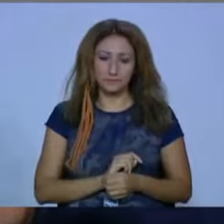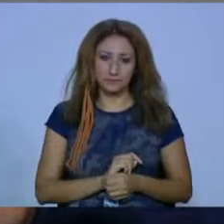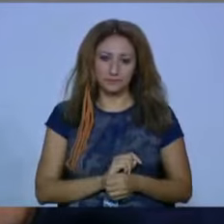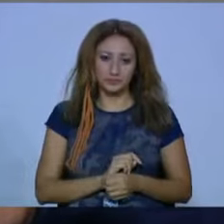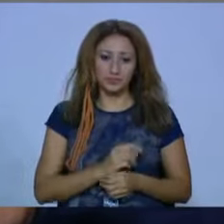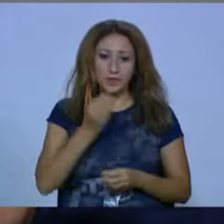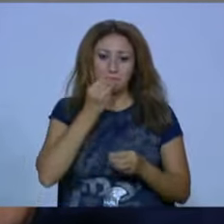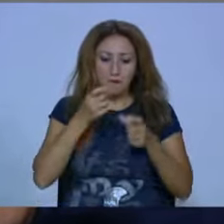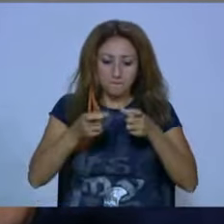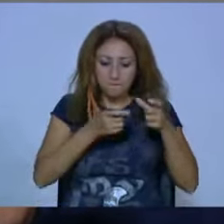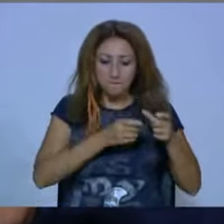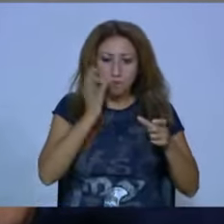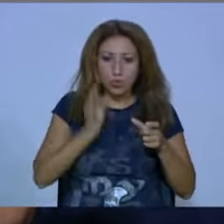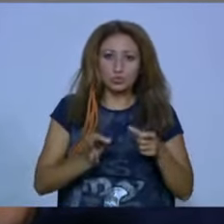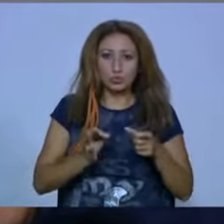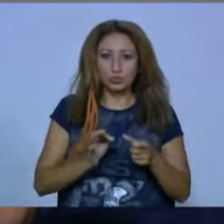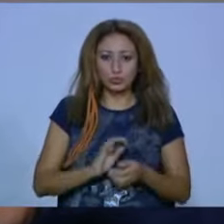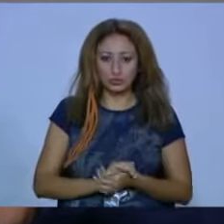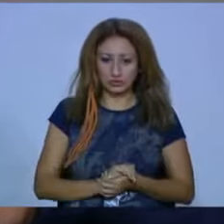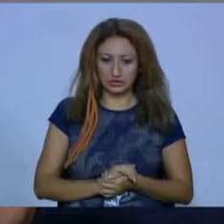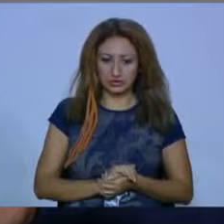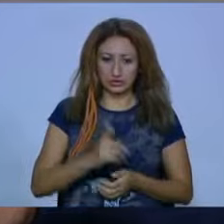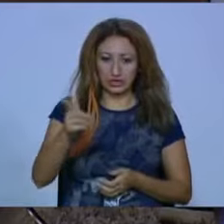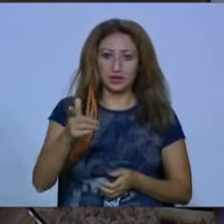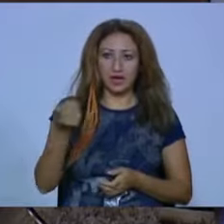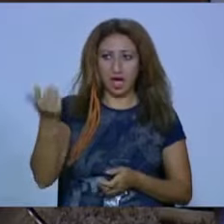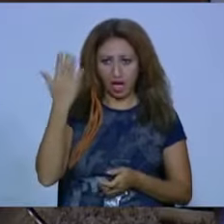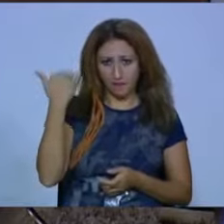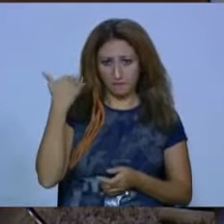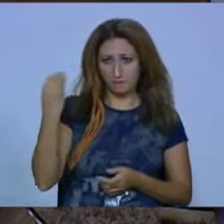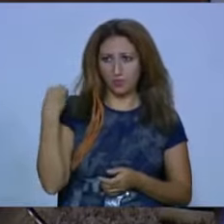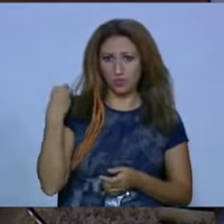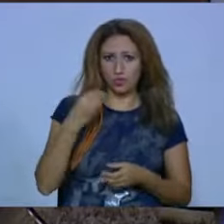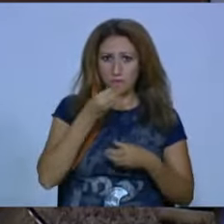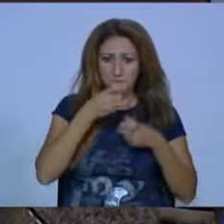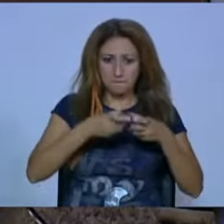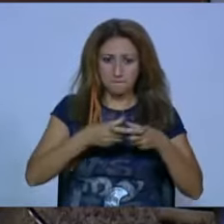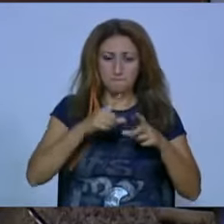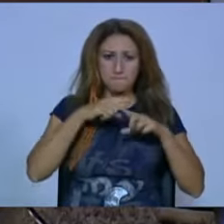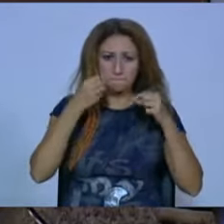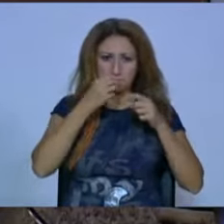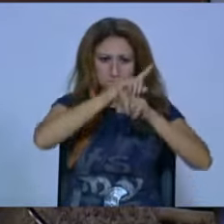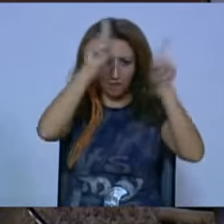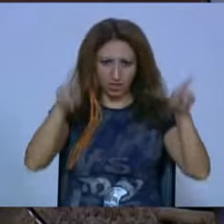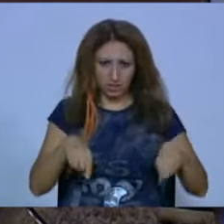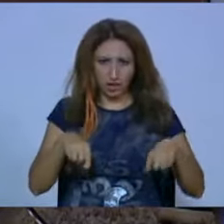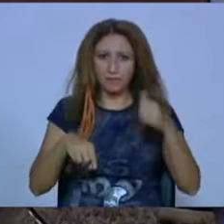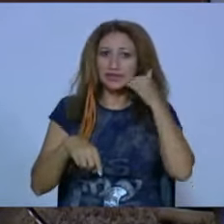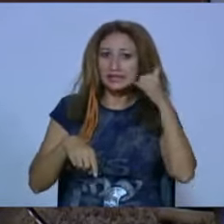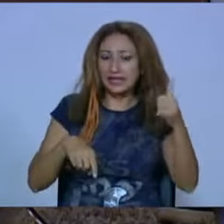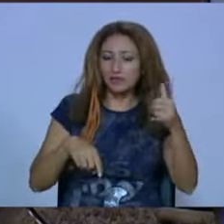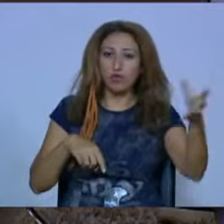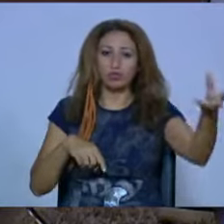التزام بوجبات معينة. واتذكر انه كان حكالي مرة الاكل ده بيجيله من المطعم ومامته تسخنه